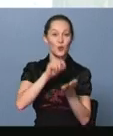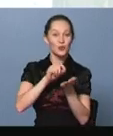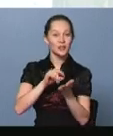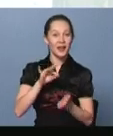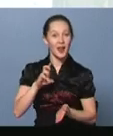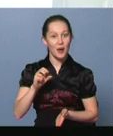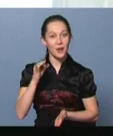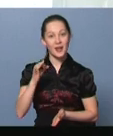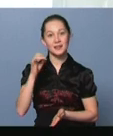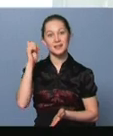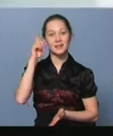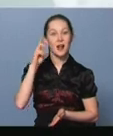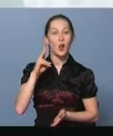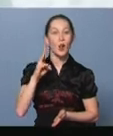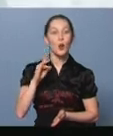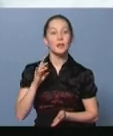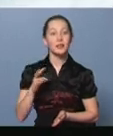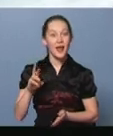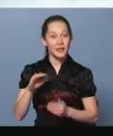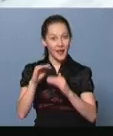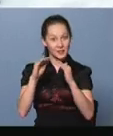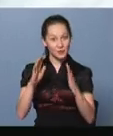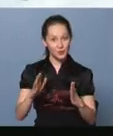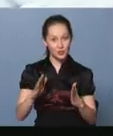и сказка про глубину избу.